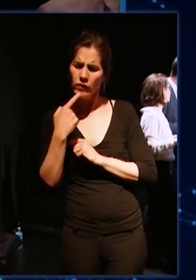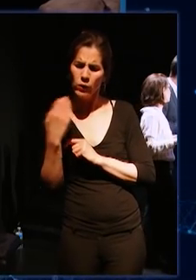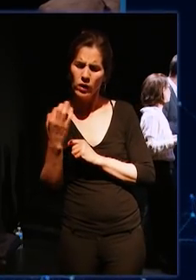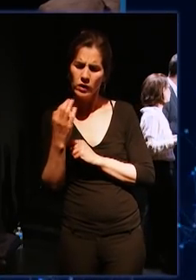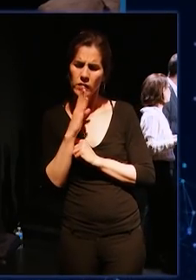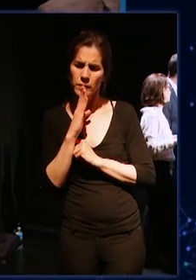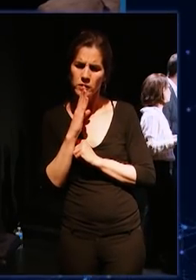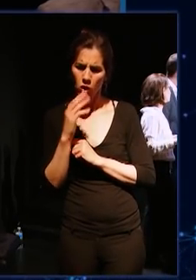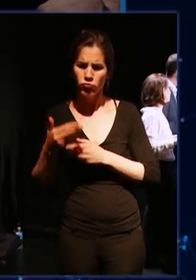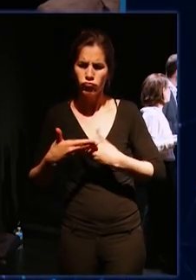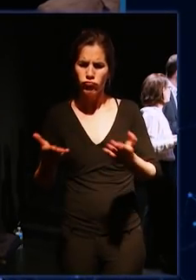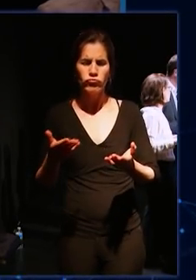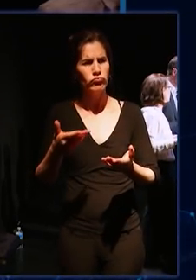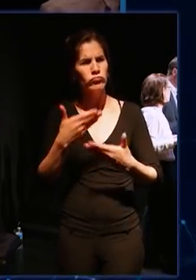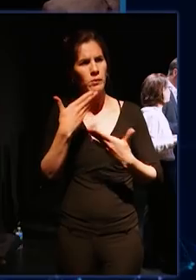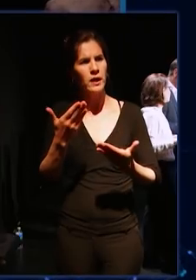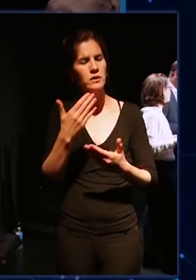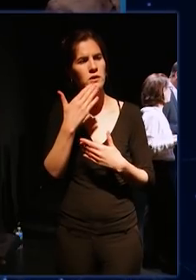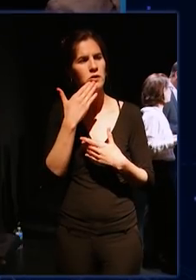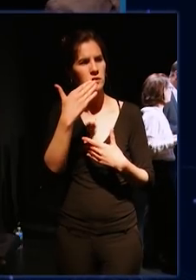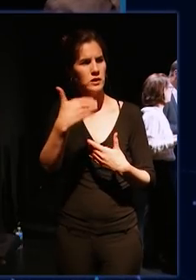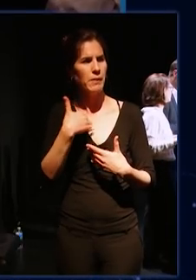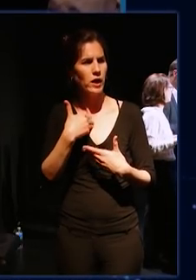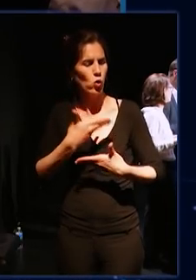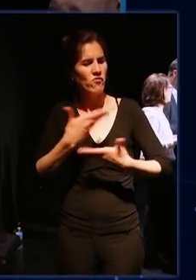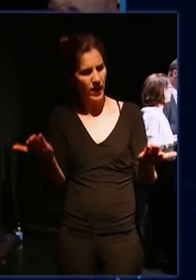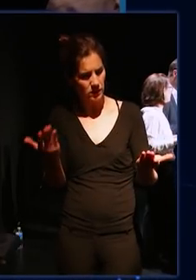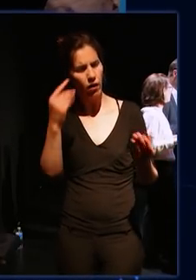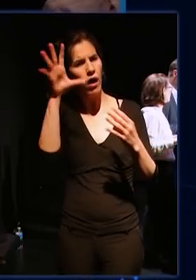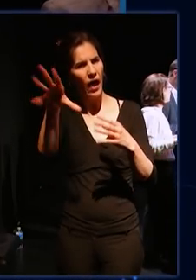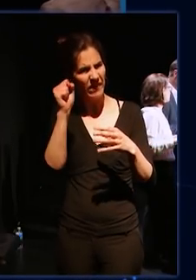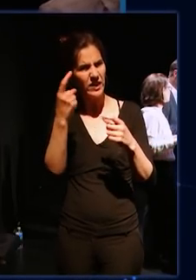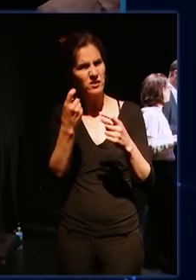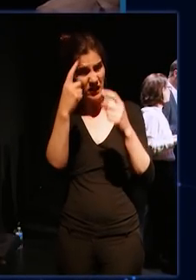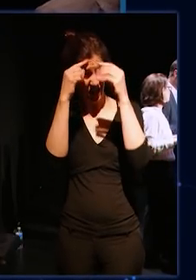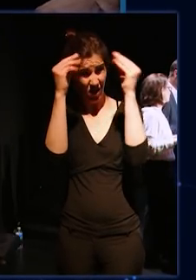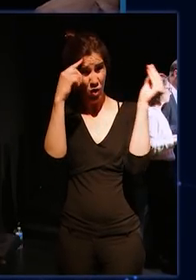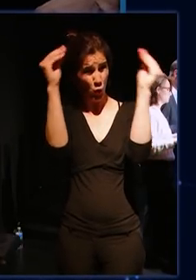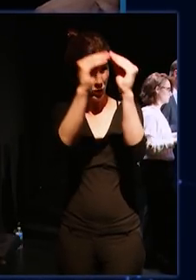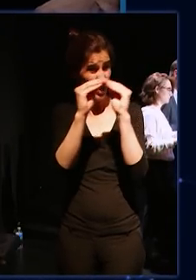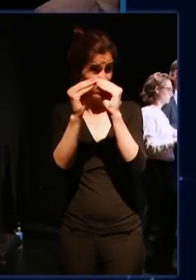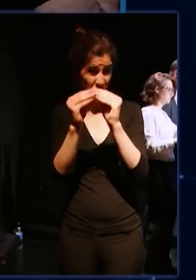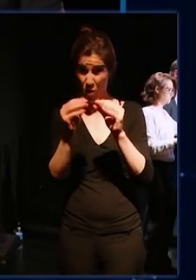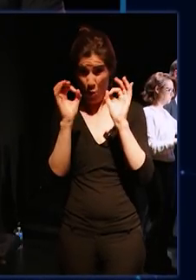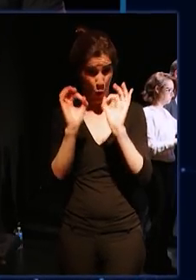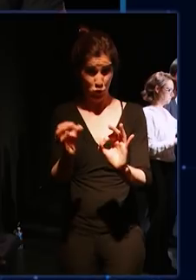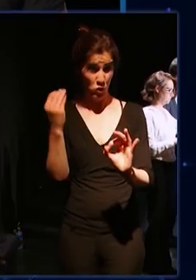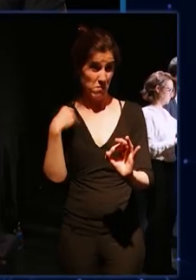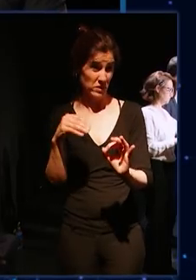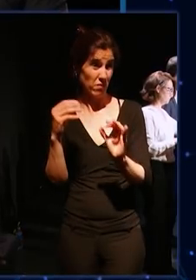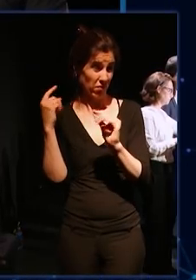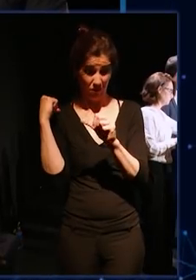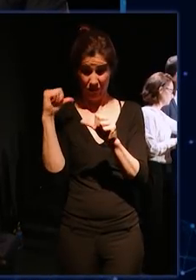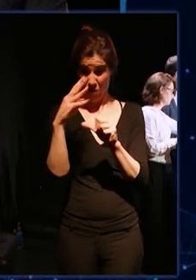que demanen confiança i entenen que cal consens. Precisament el que ens ha mancat aquests 4 anys és una política que